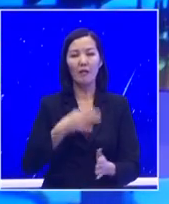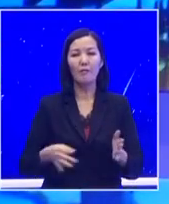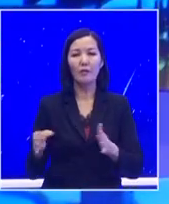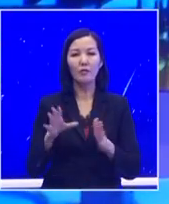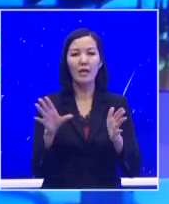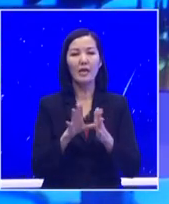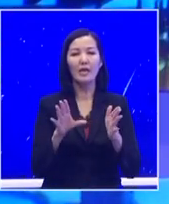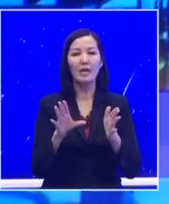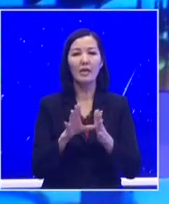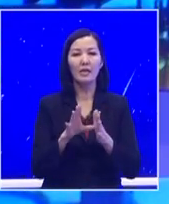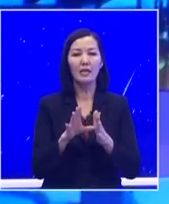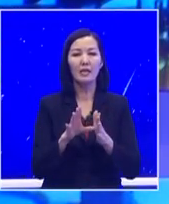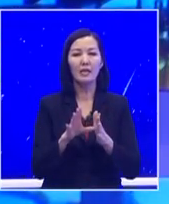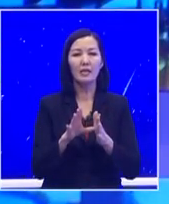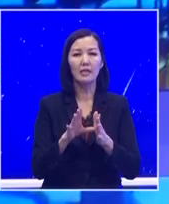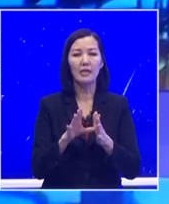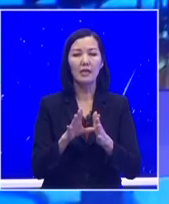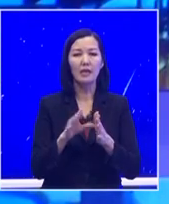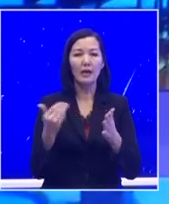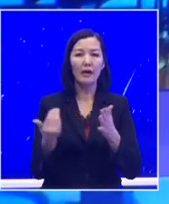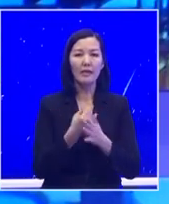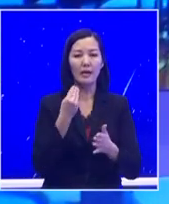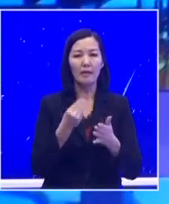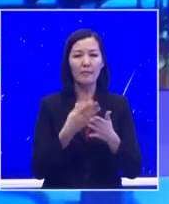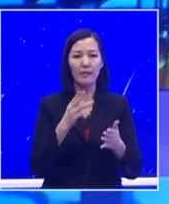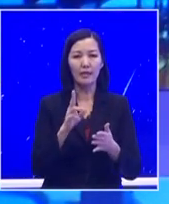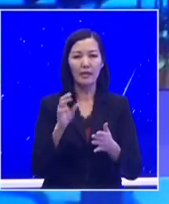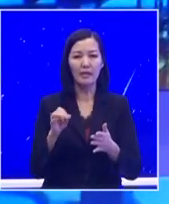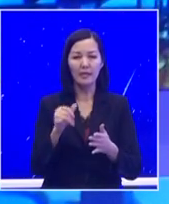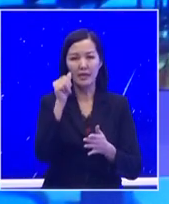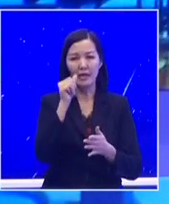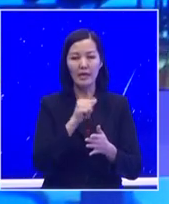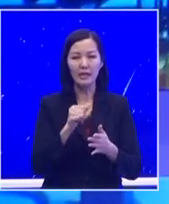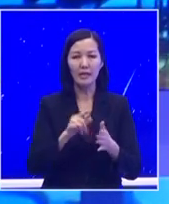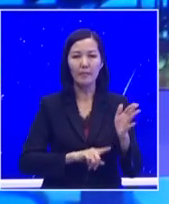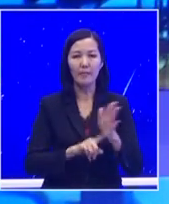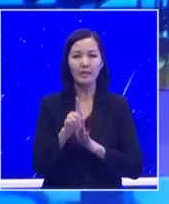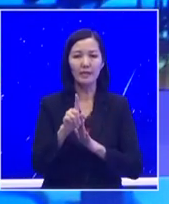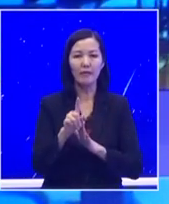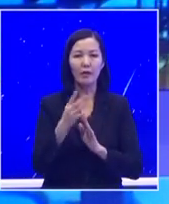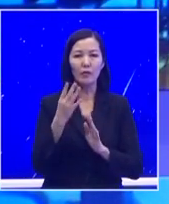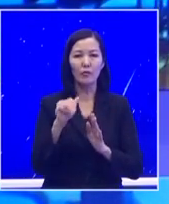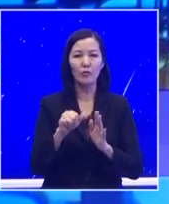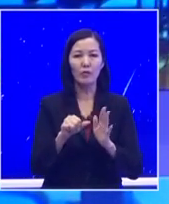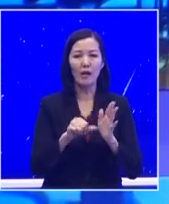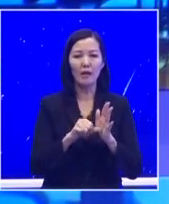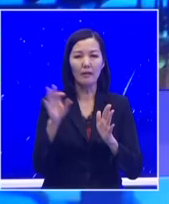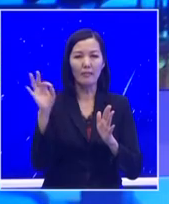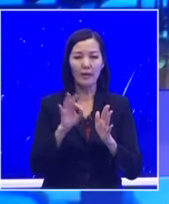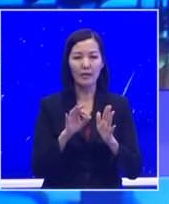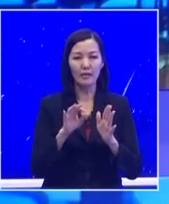Алматы облысында электроэнергиясы қайта қымбаттады. Қаңтар айынан бері тариф 4-6%